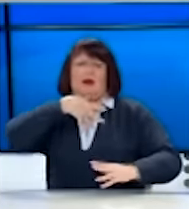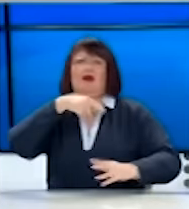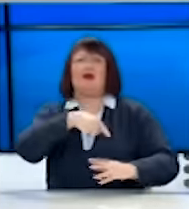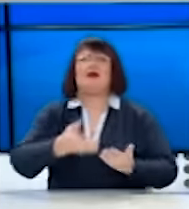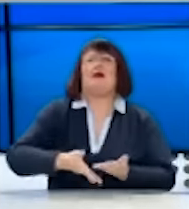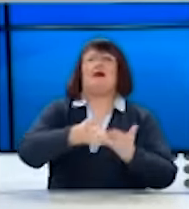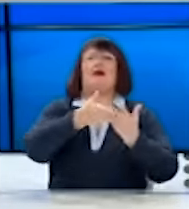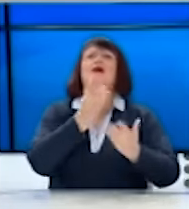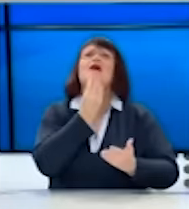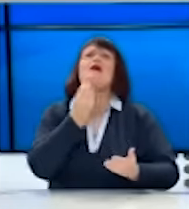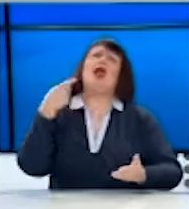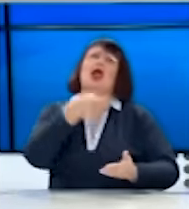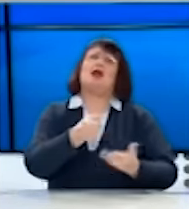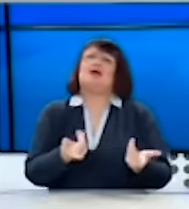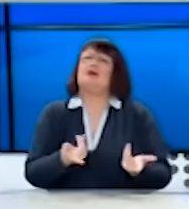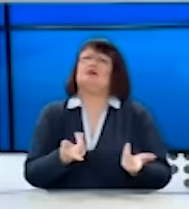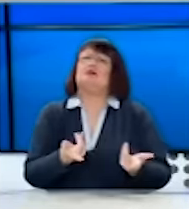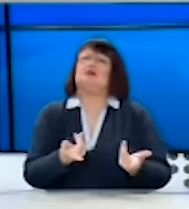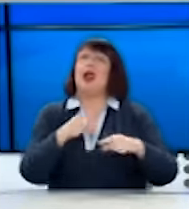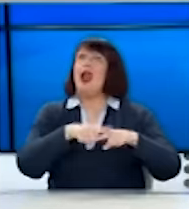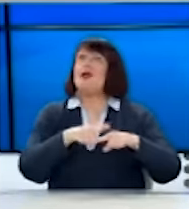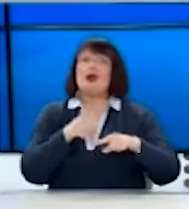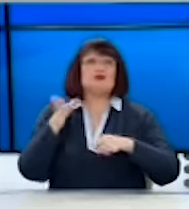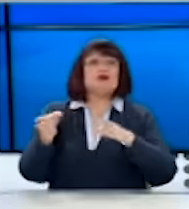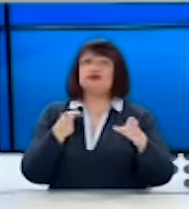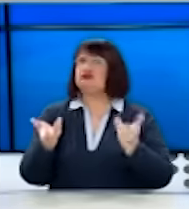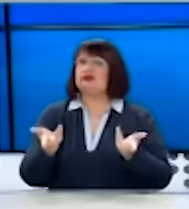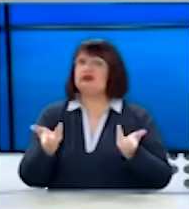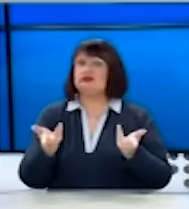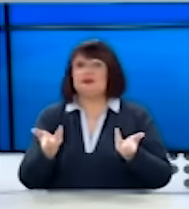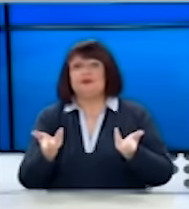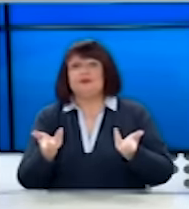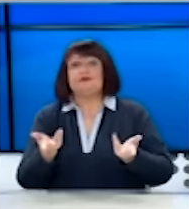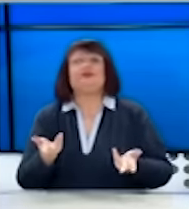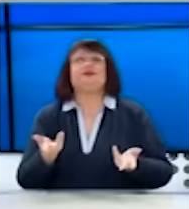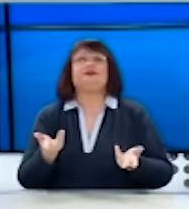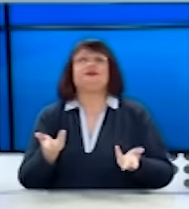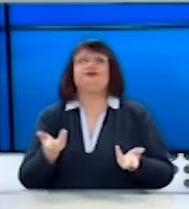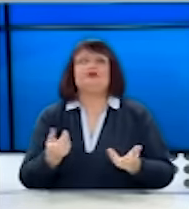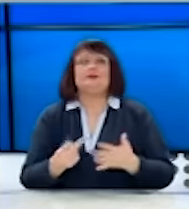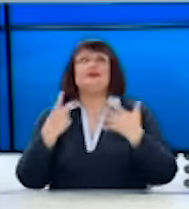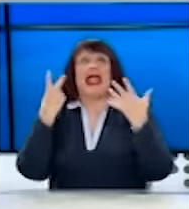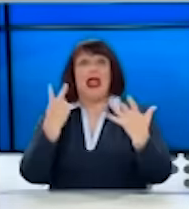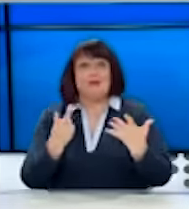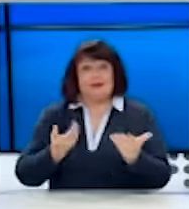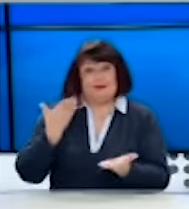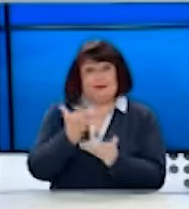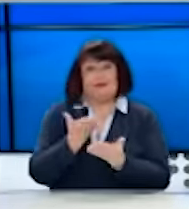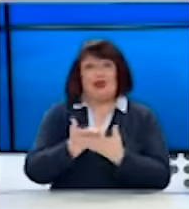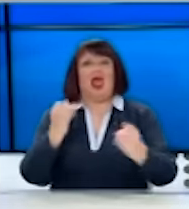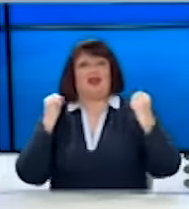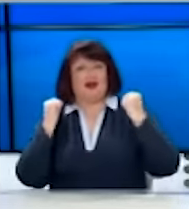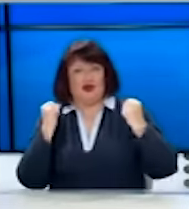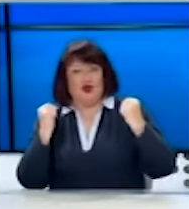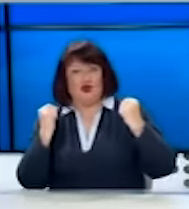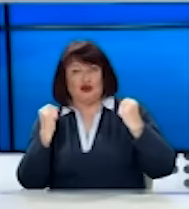στηρίζοντας εκεί το κράτος δολοφόνο του Ισραήλ. Τη στιγμή μάλιστα που μεταξύ των 7 απαιτήσεων ανθεκτικότητας